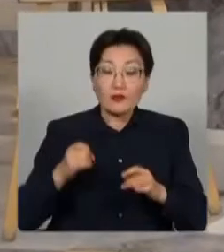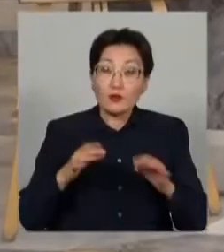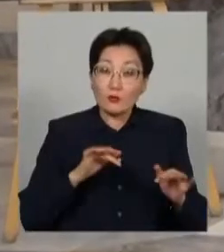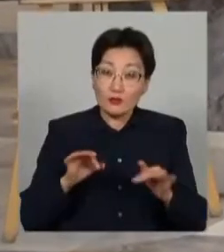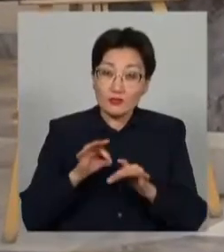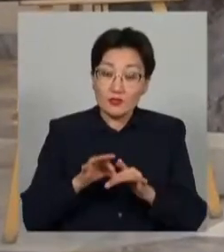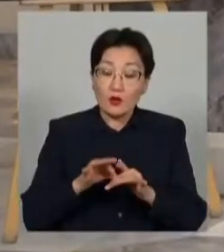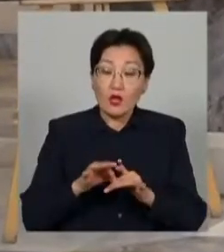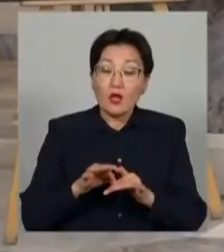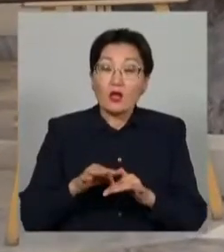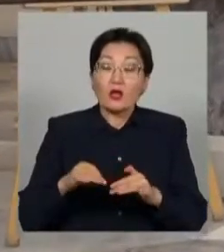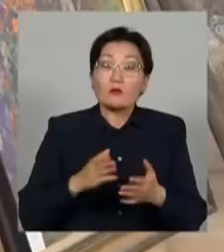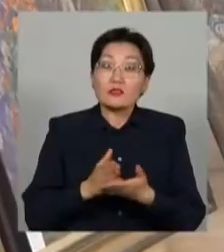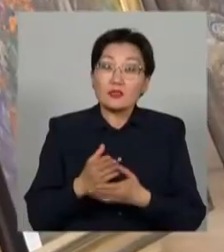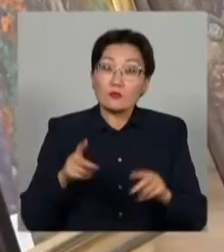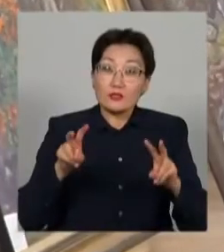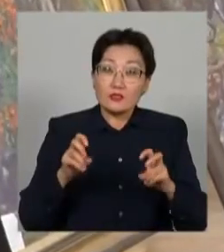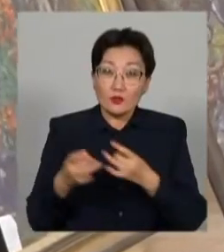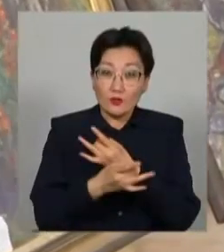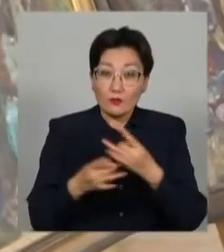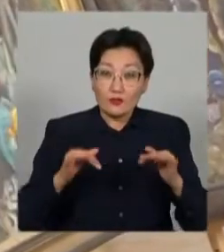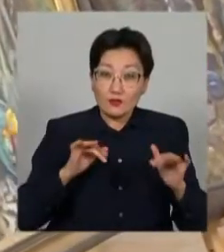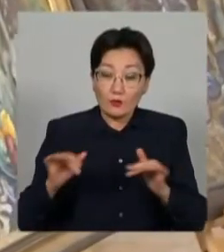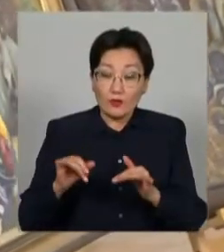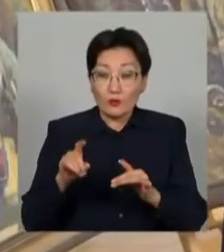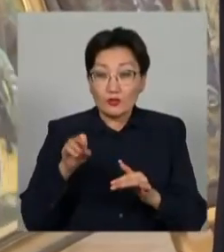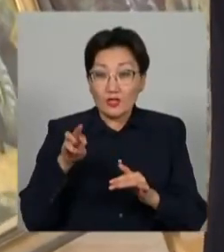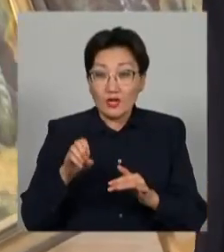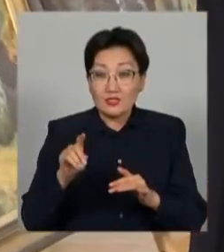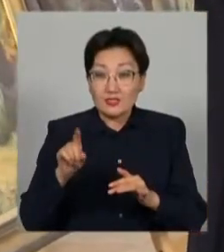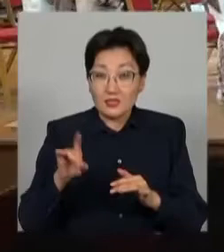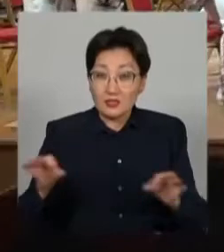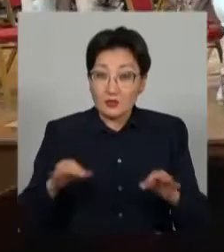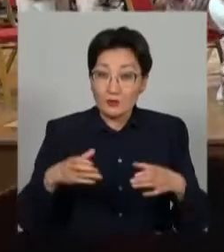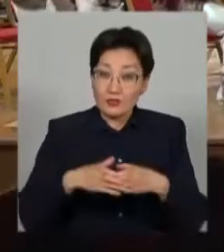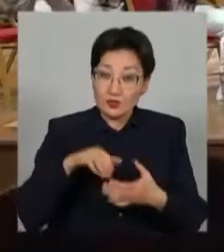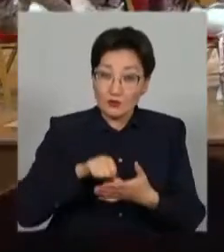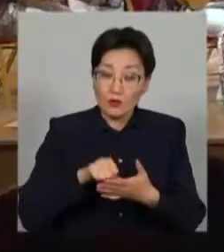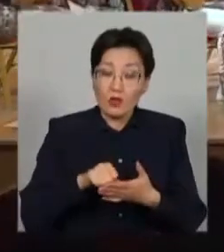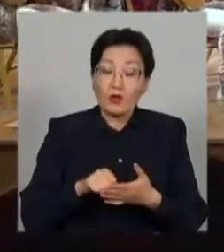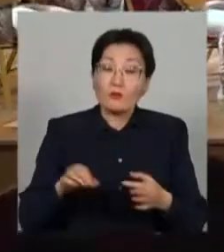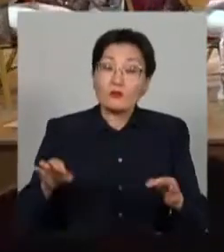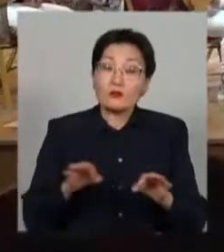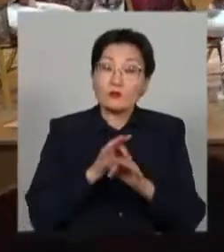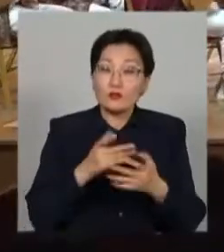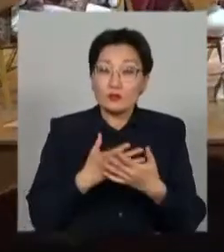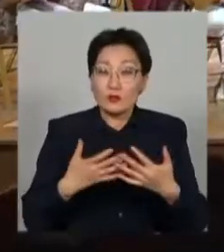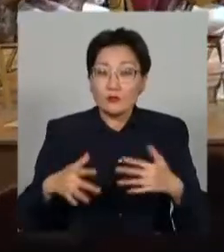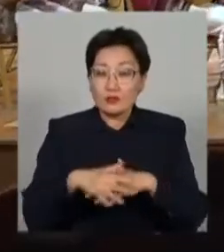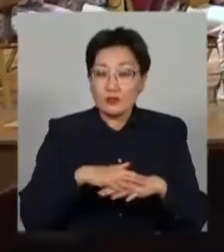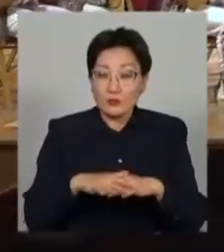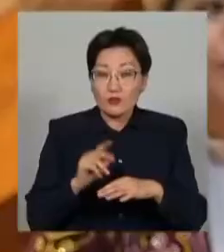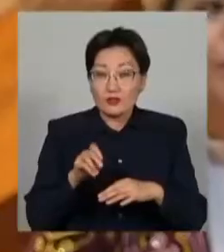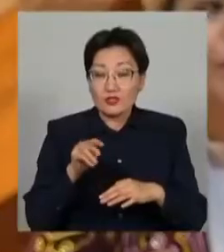деп халық әртісінің төл туындысымен аталған мәдени кеште отырар сазы оркестрі өнер көрсетті. Күбірлеген күйден бөлек көпшілікке